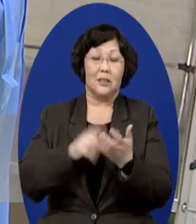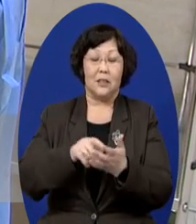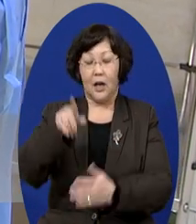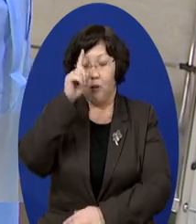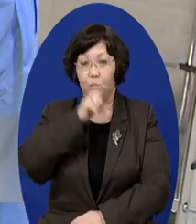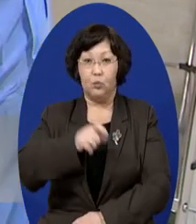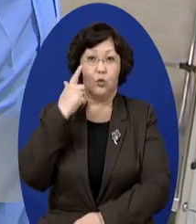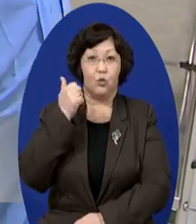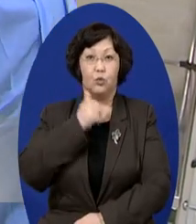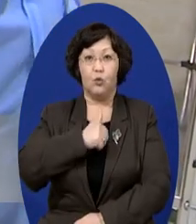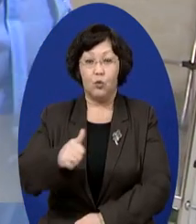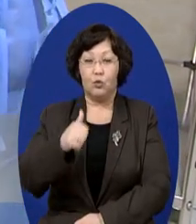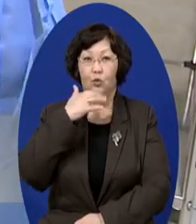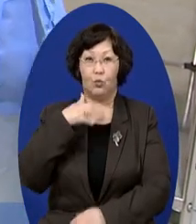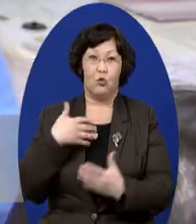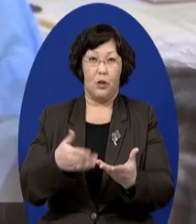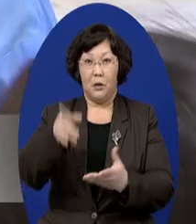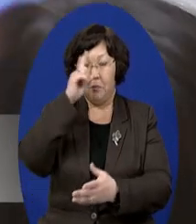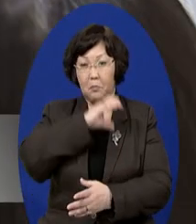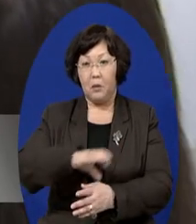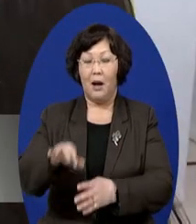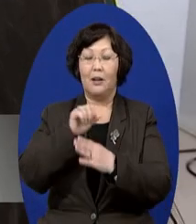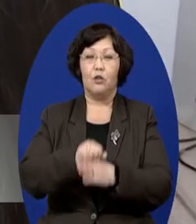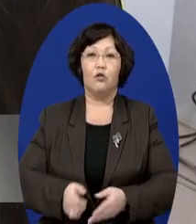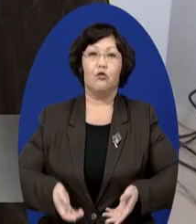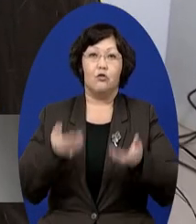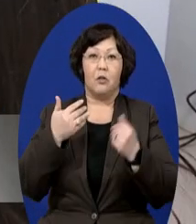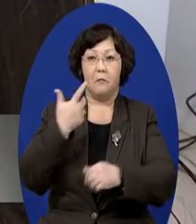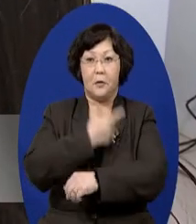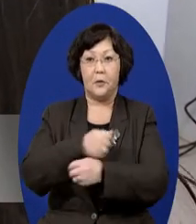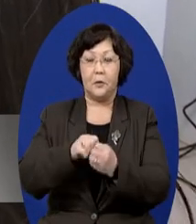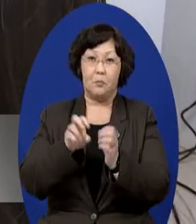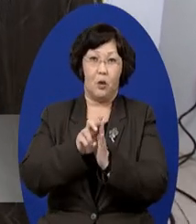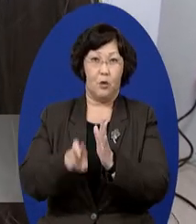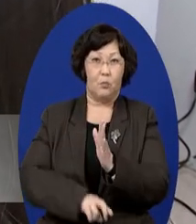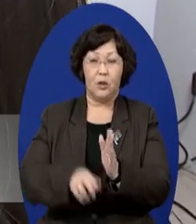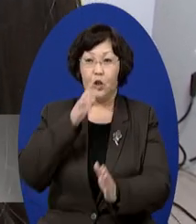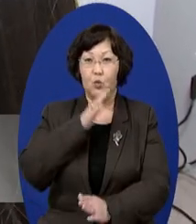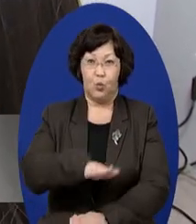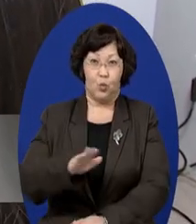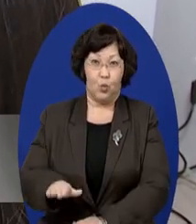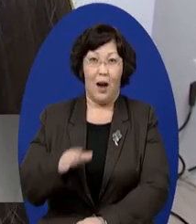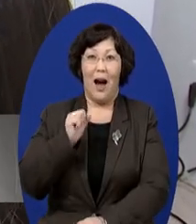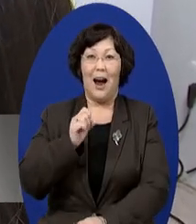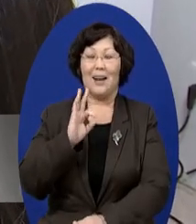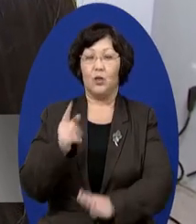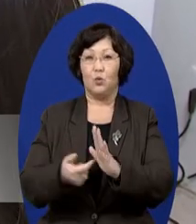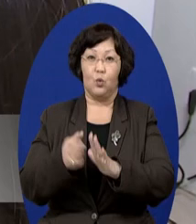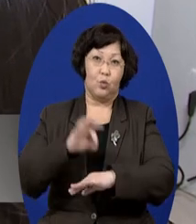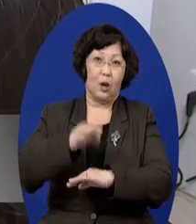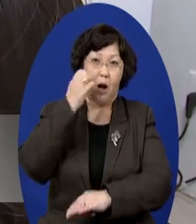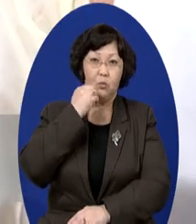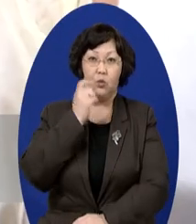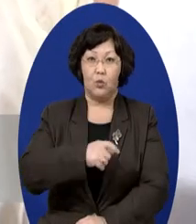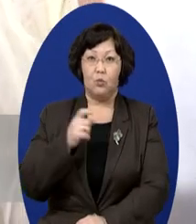зөвлөдөг. Ингэж бид эмнэлгийн ачааллыг хөнгөлж зорилттой төлөг буюу вакцин хийлгэх боломжгүй бага насны хүүхдүүд, мөн архаг хууч өвчтэй ахмад насны